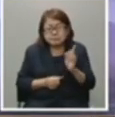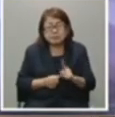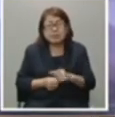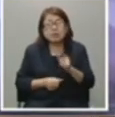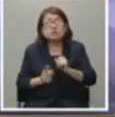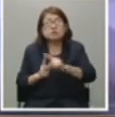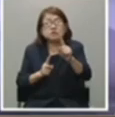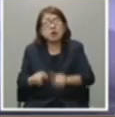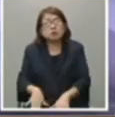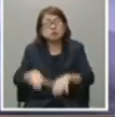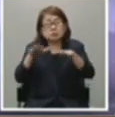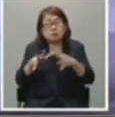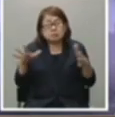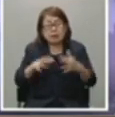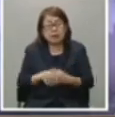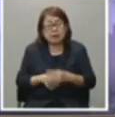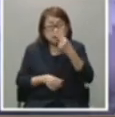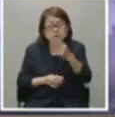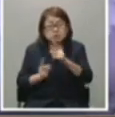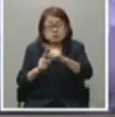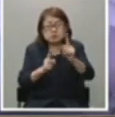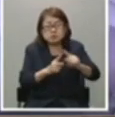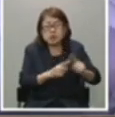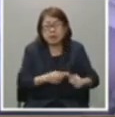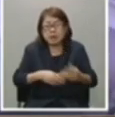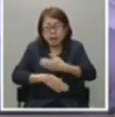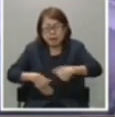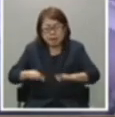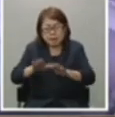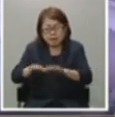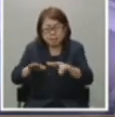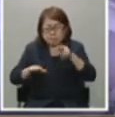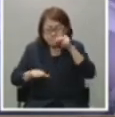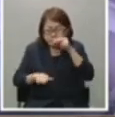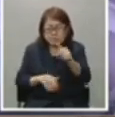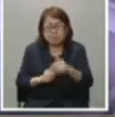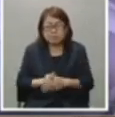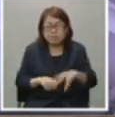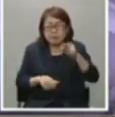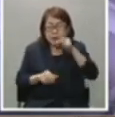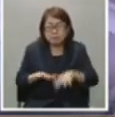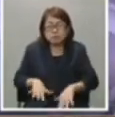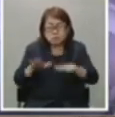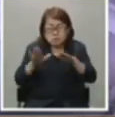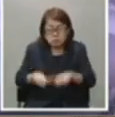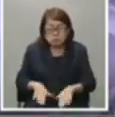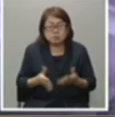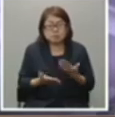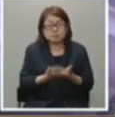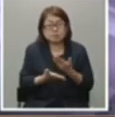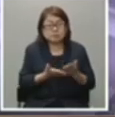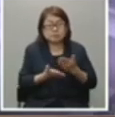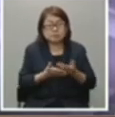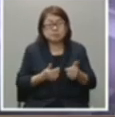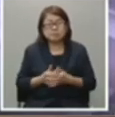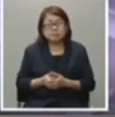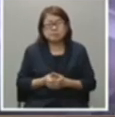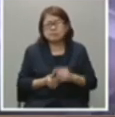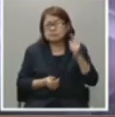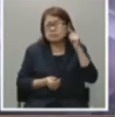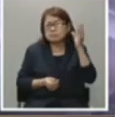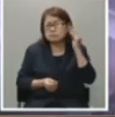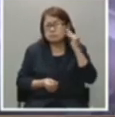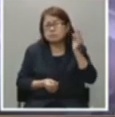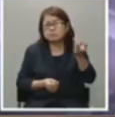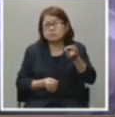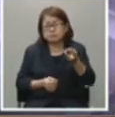ๆนะไปรวมดูที่พื้นที่เรียบพร้อมที่น้ำลงพอน้ำลงแล้วจ่ายค่าเช่าที่ดินให้ไม่ต้องทำนาให้ได้รายได้